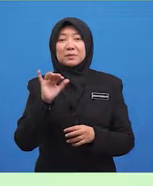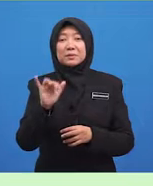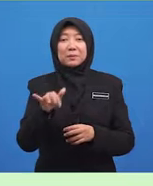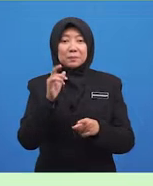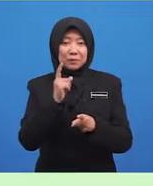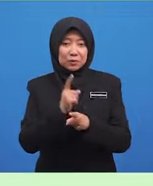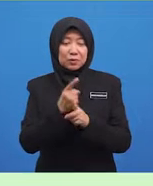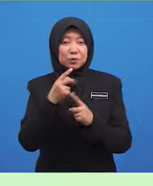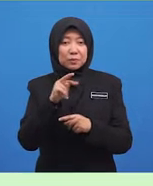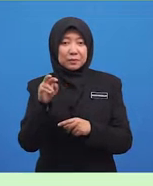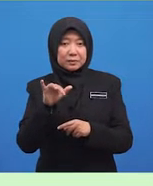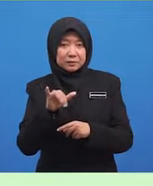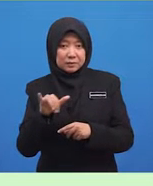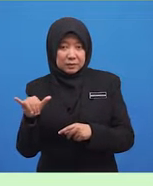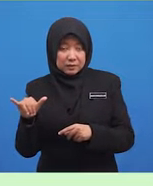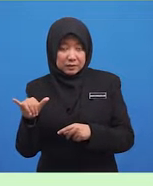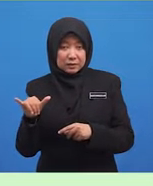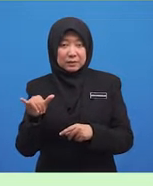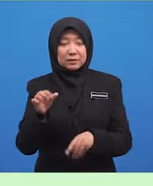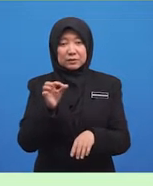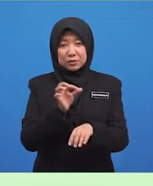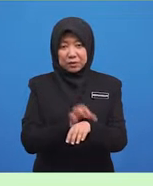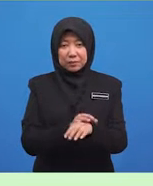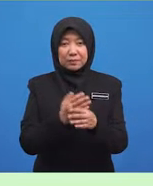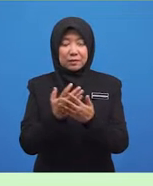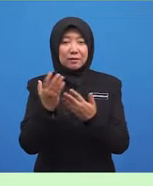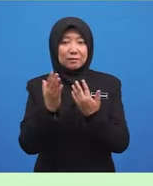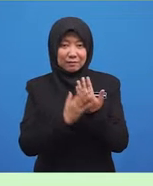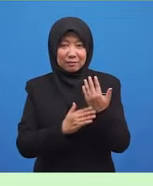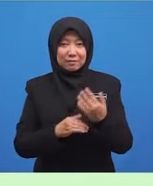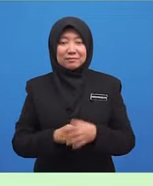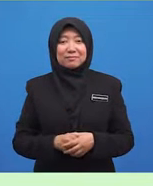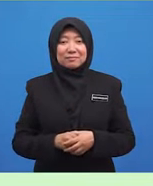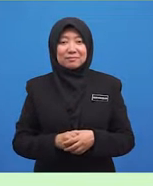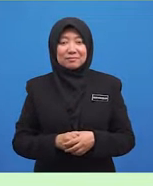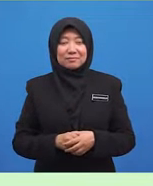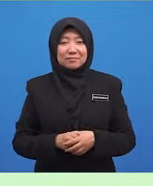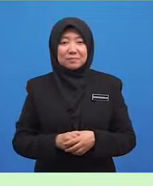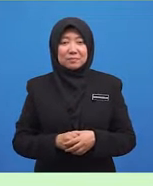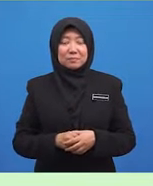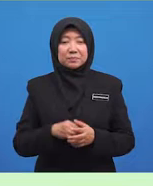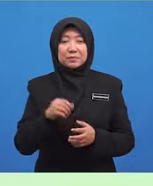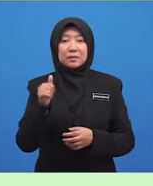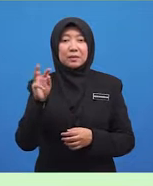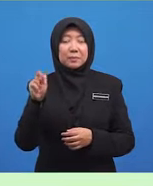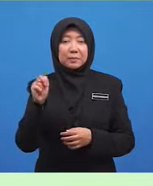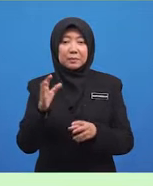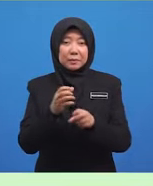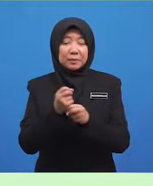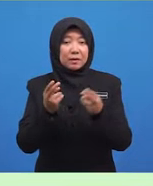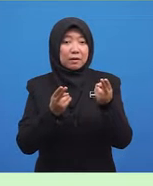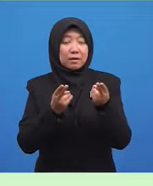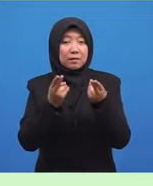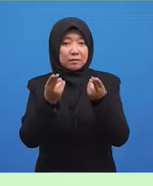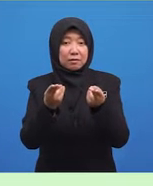Ya, betul. Jawapannya ialah jam tangan. Amin mendapat hadiah jam